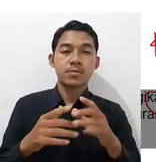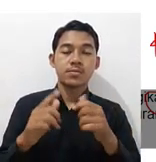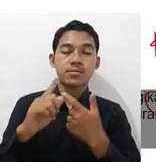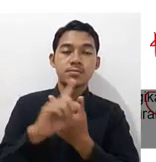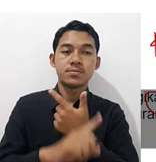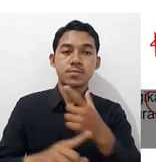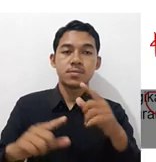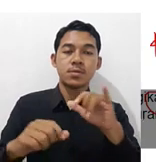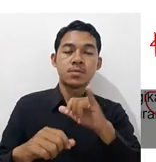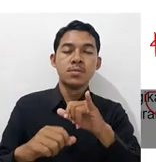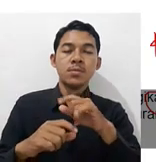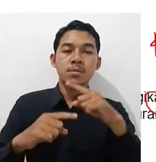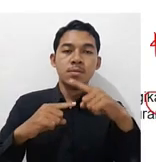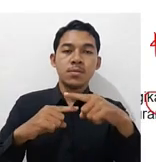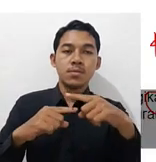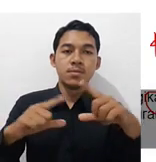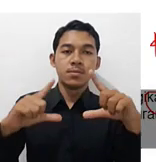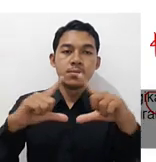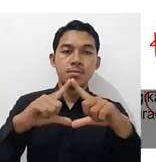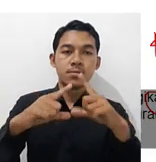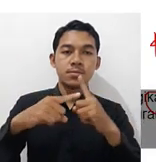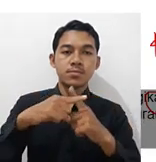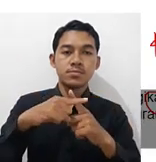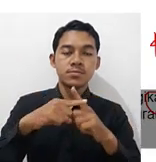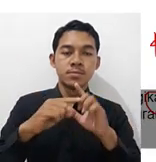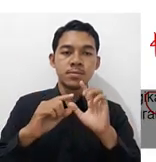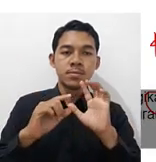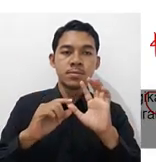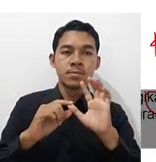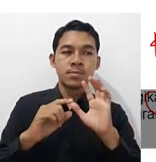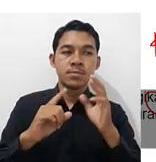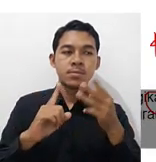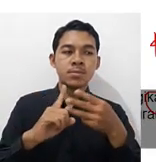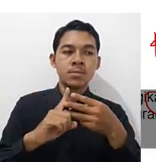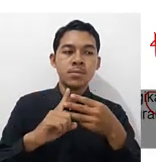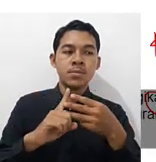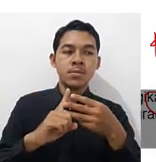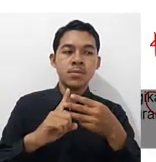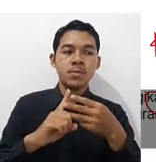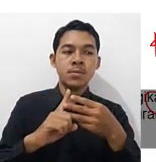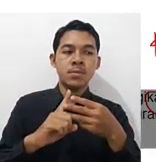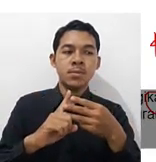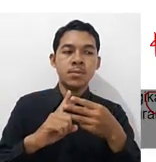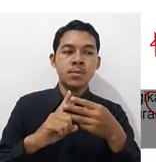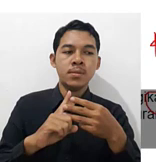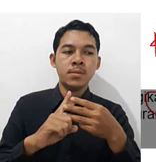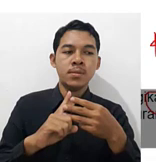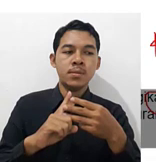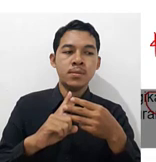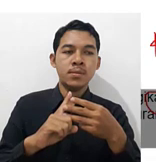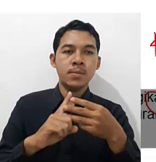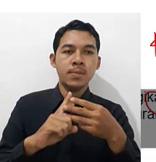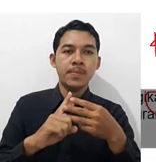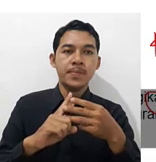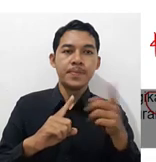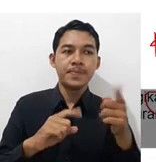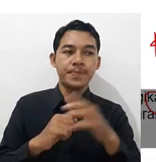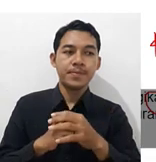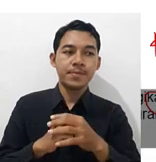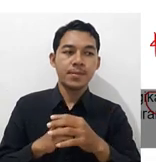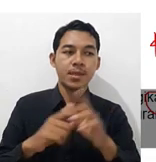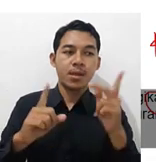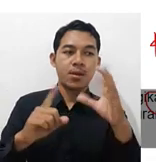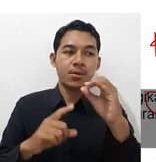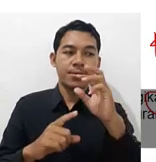ditambah B. Nah, tambah ini merepresentasikan gerbang OR. Sedangkan kalau tadi